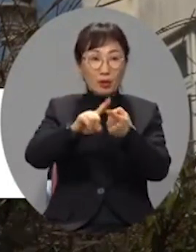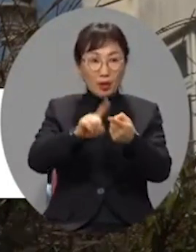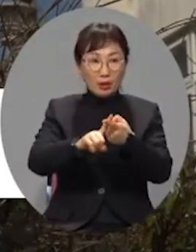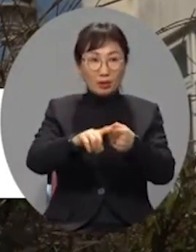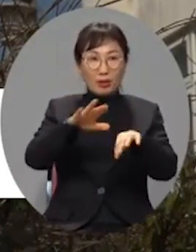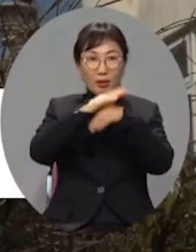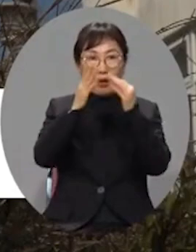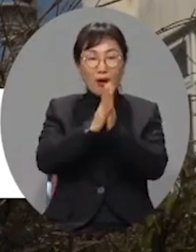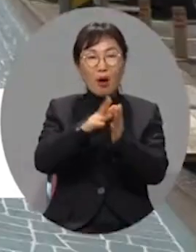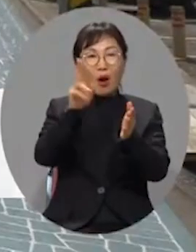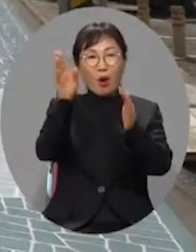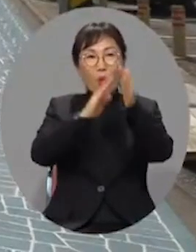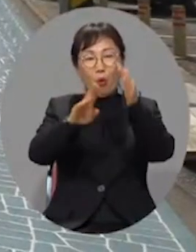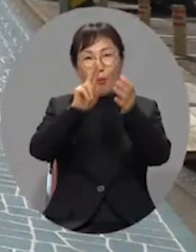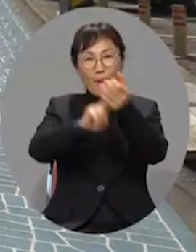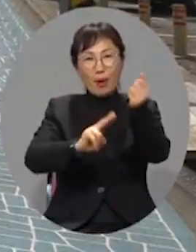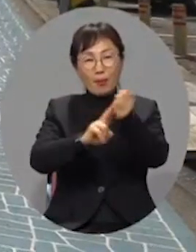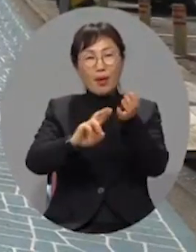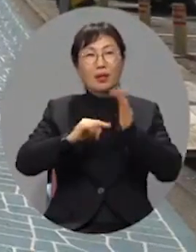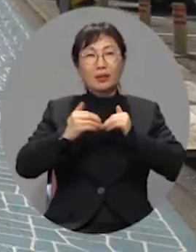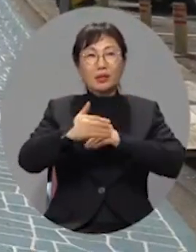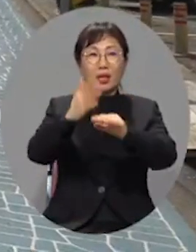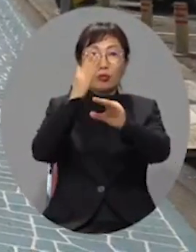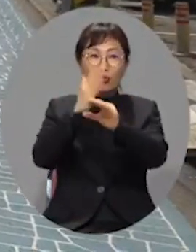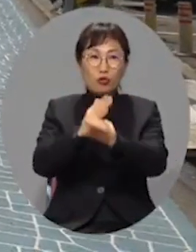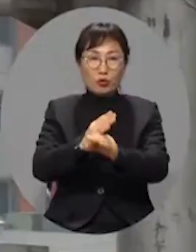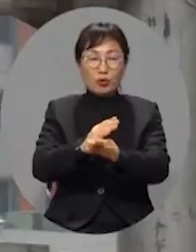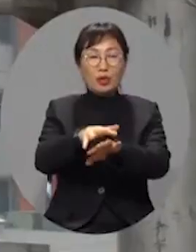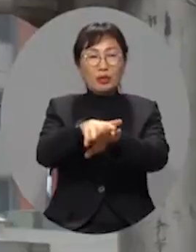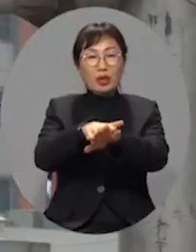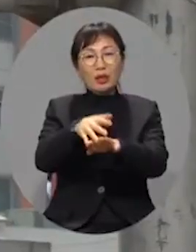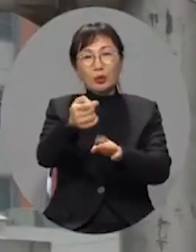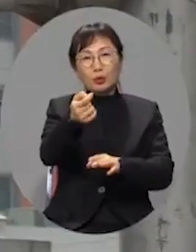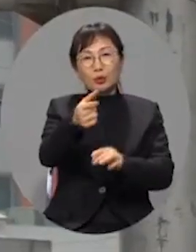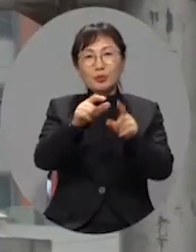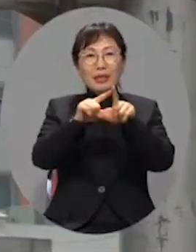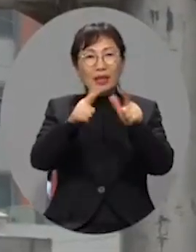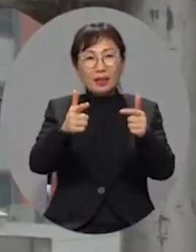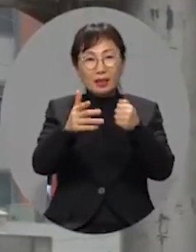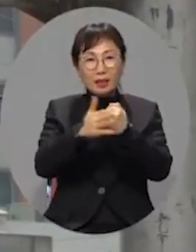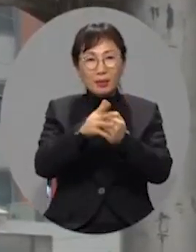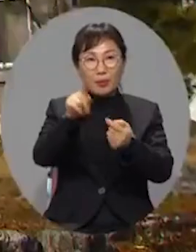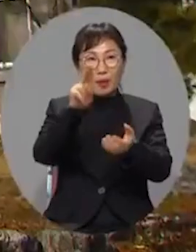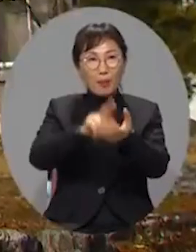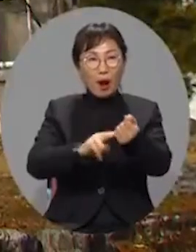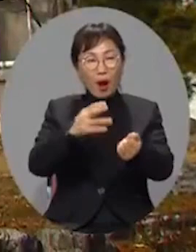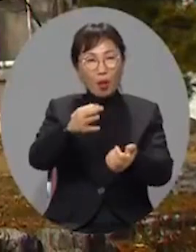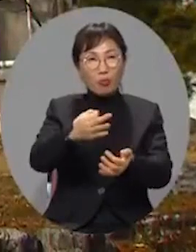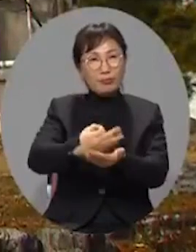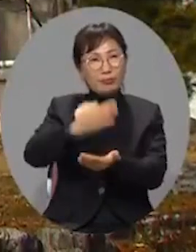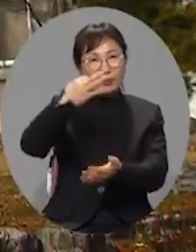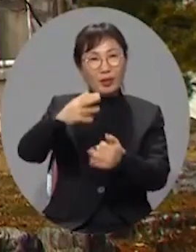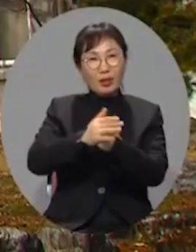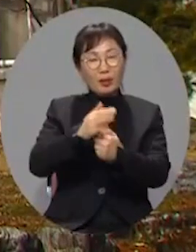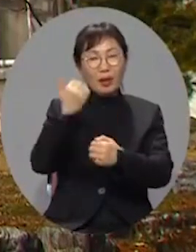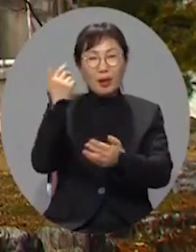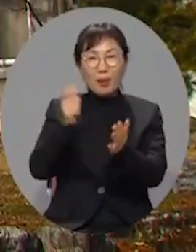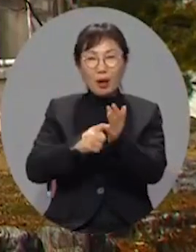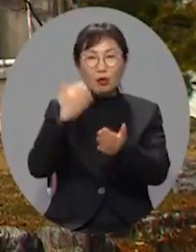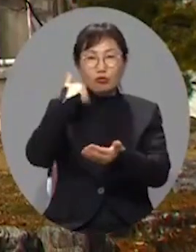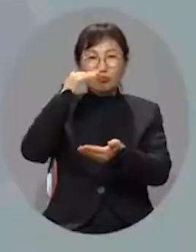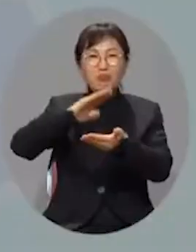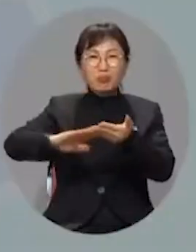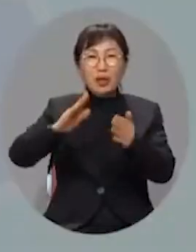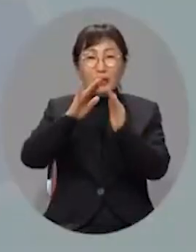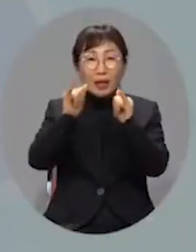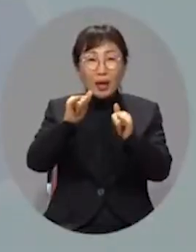진행을 이제 시작할 거예요. 도심에 있고 규모 또한 작지 않아서 공매 가격이 높아 당장 인수자가 나타날